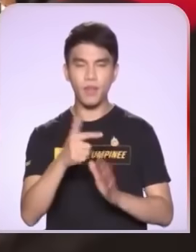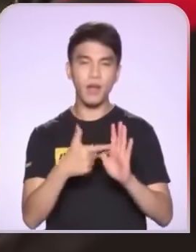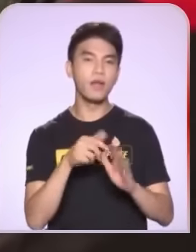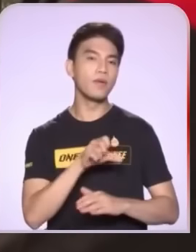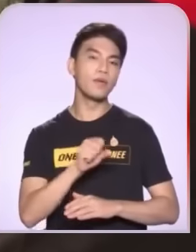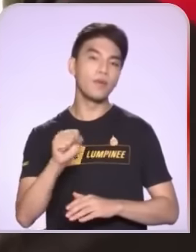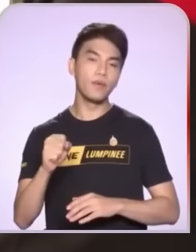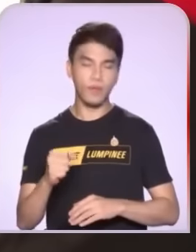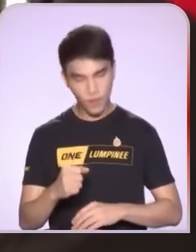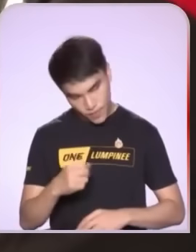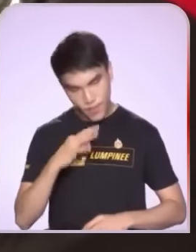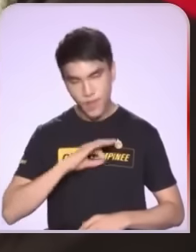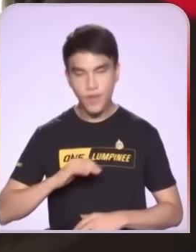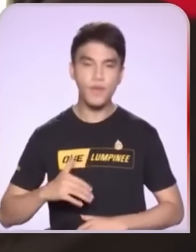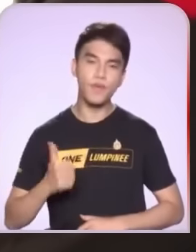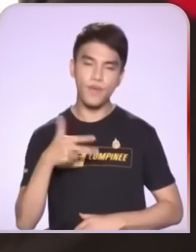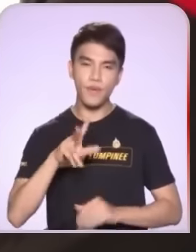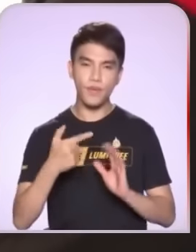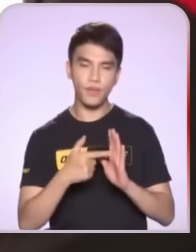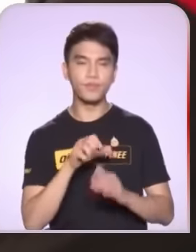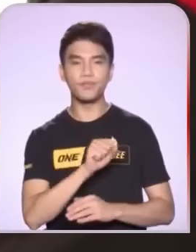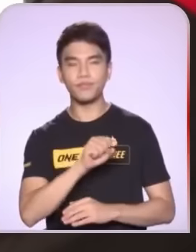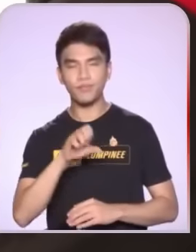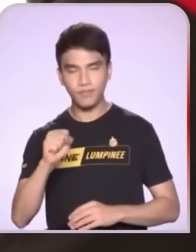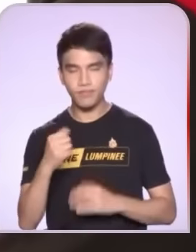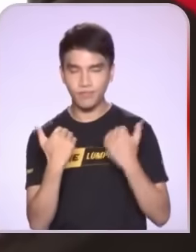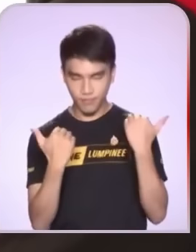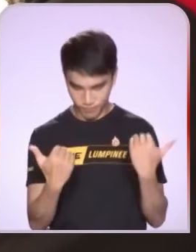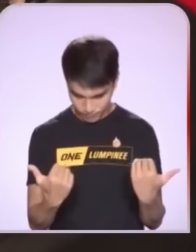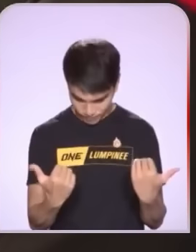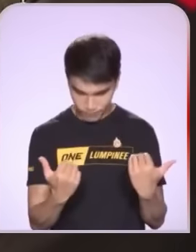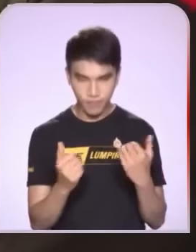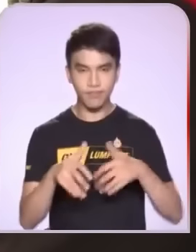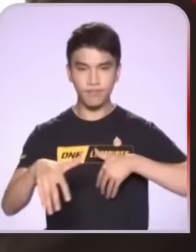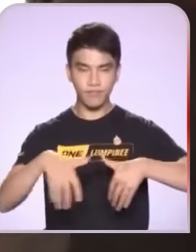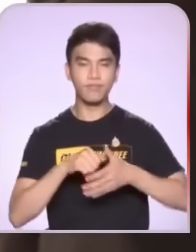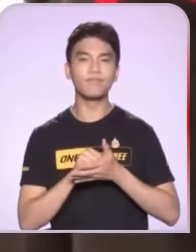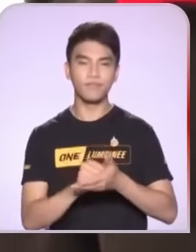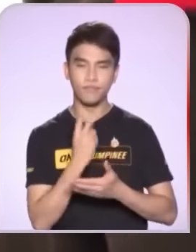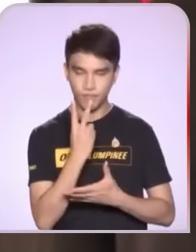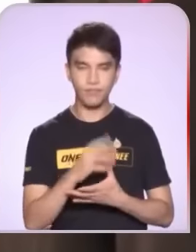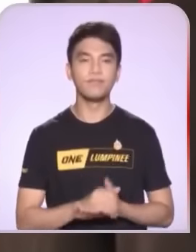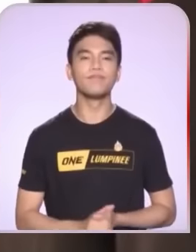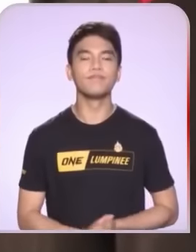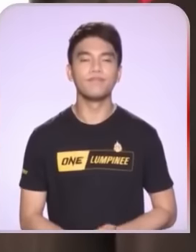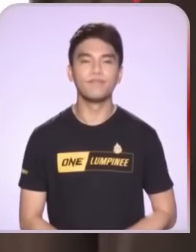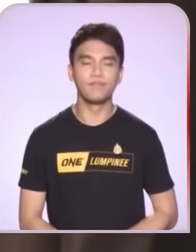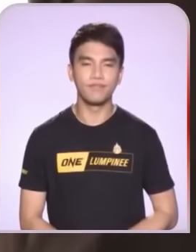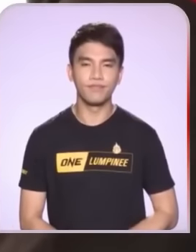แทนราษฎรก็ใจชื้นแหละว่าสภาผู้แทนราษฎรยังยึดโยงกับประชาชนค่ะฟังเสียง